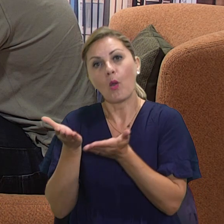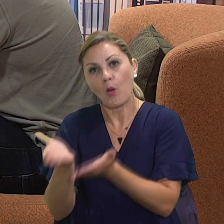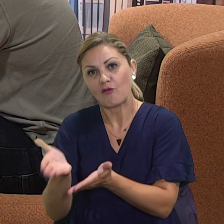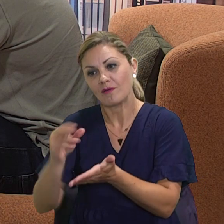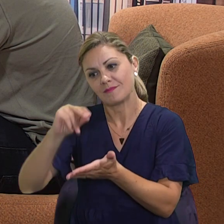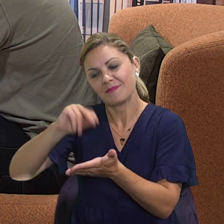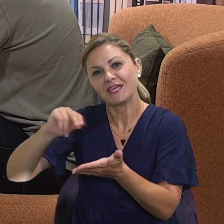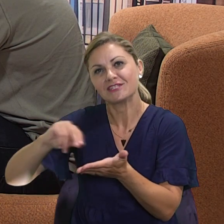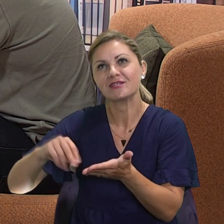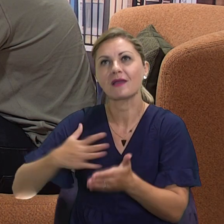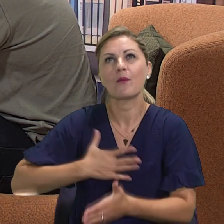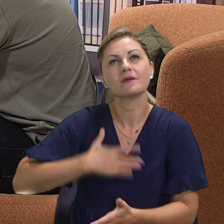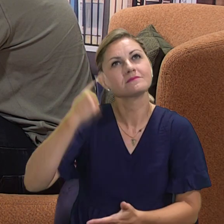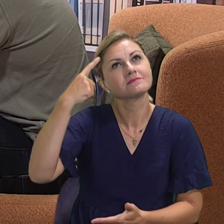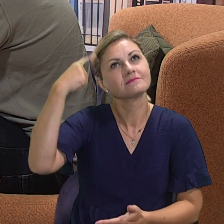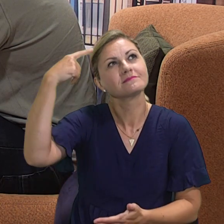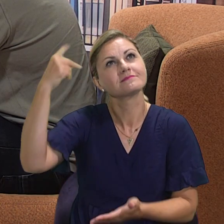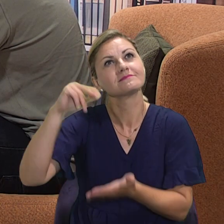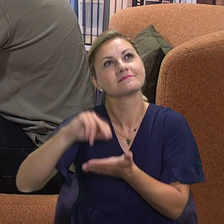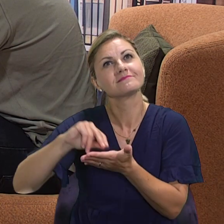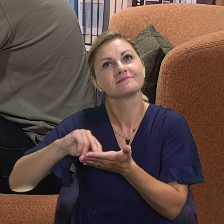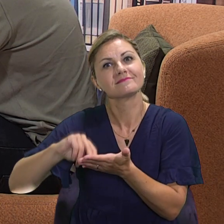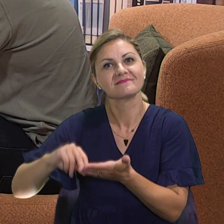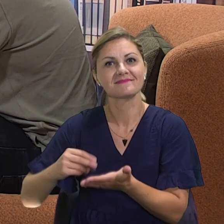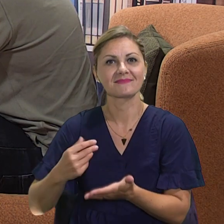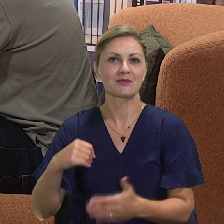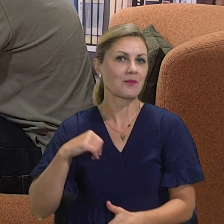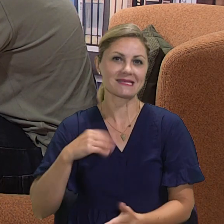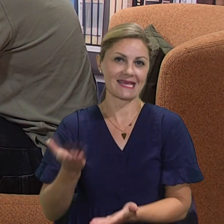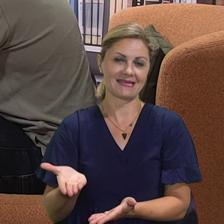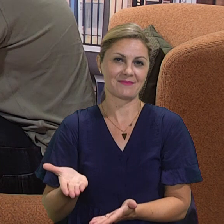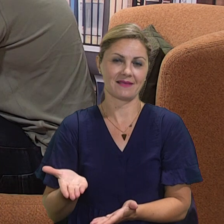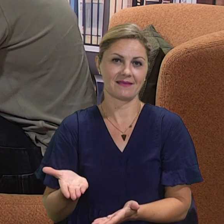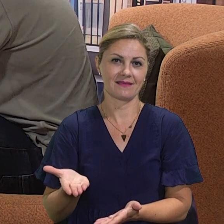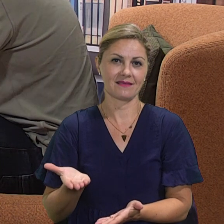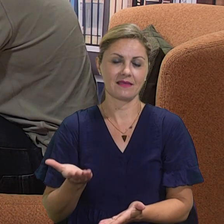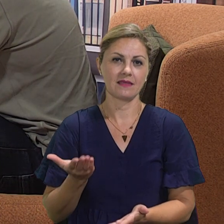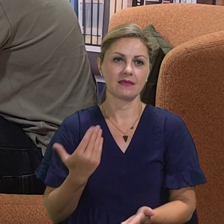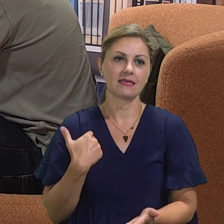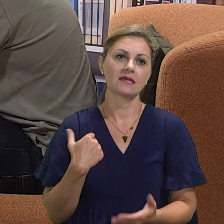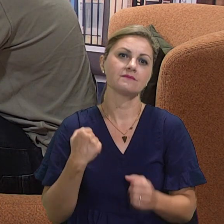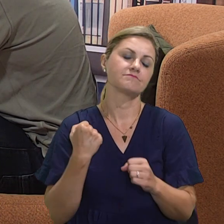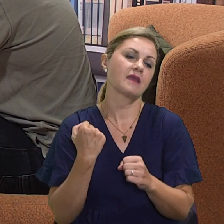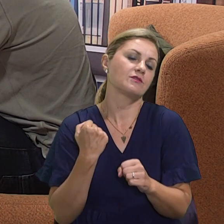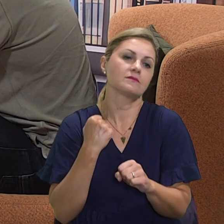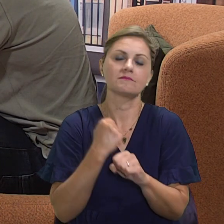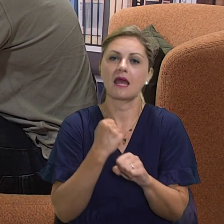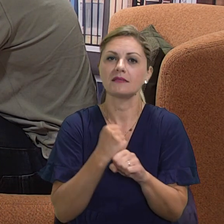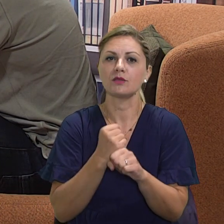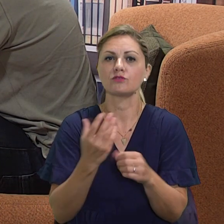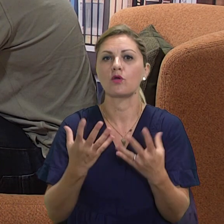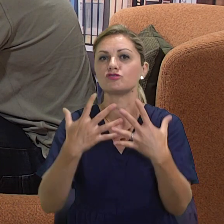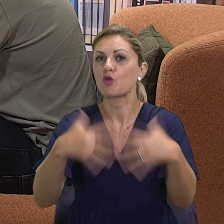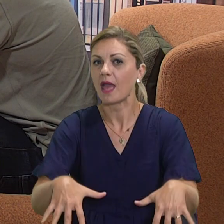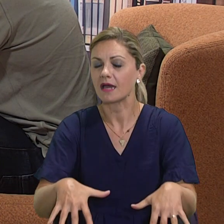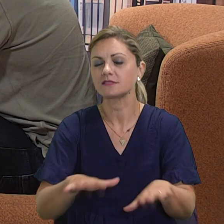me zanima i govorim vam, dok te život ne mazi, je li, dok radiš, dok se boriš, nisam imao vremena se ozbiljnije